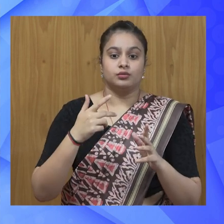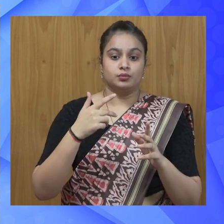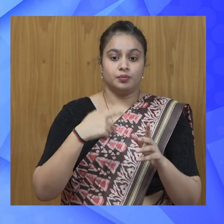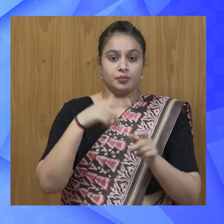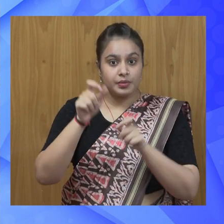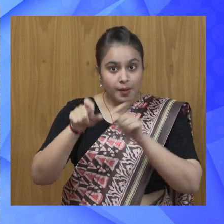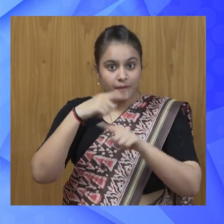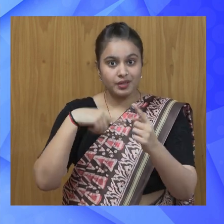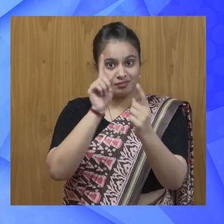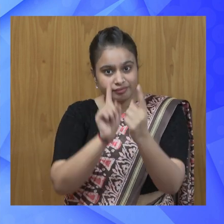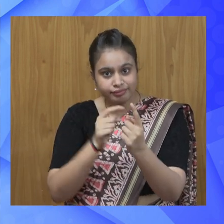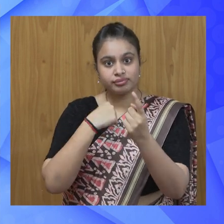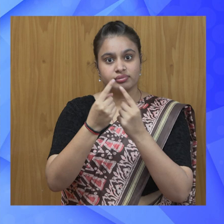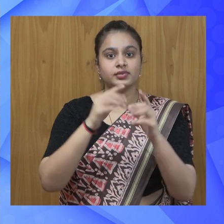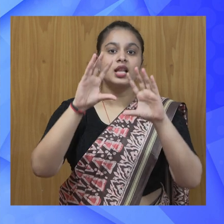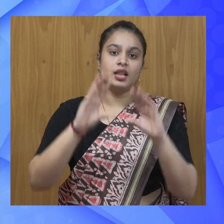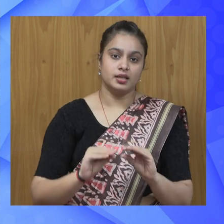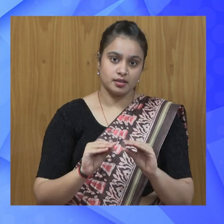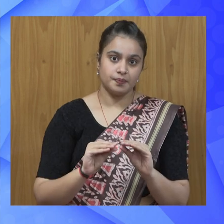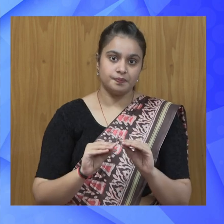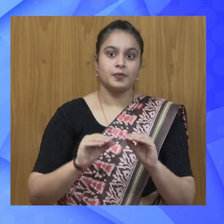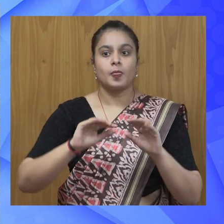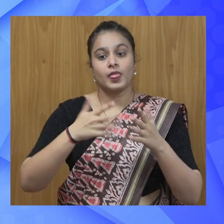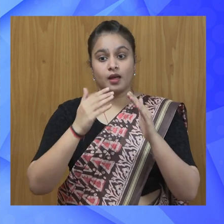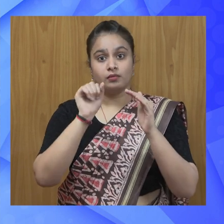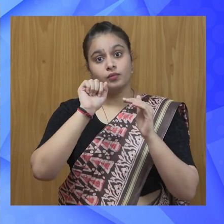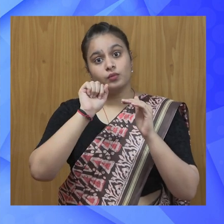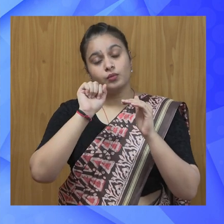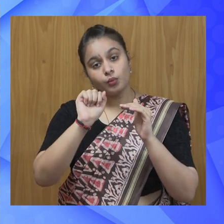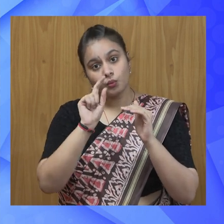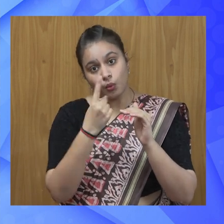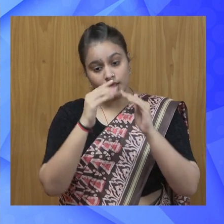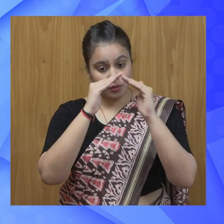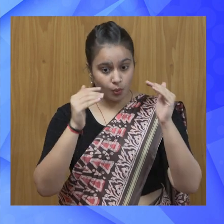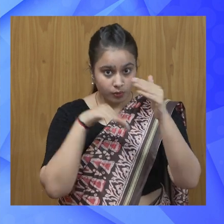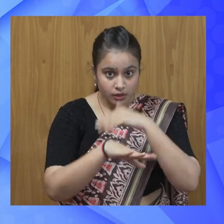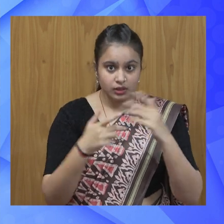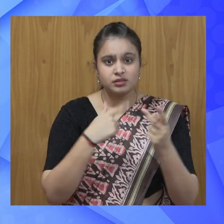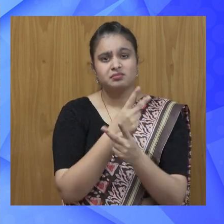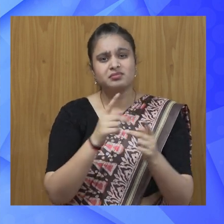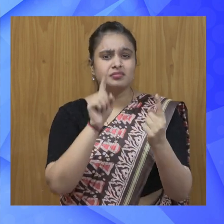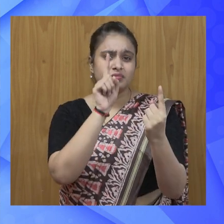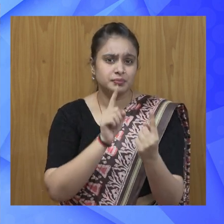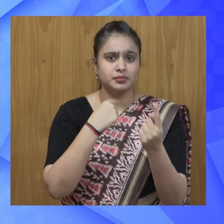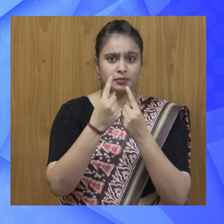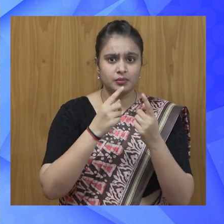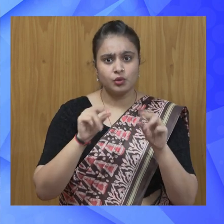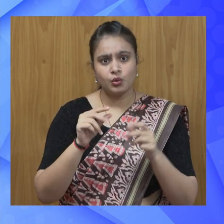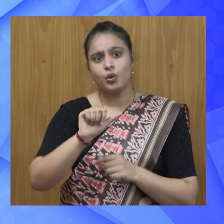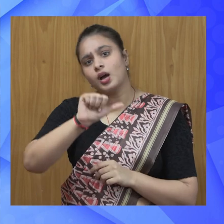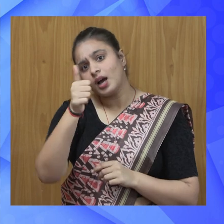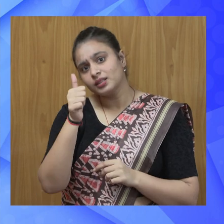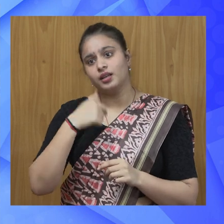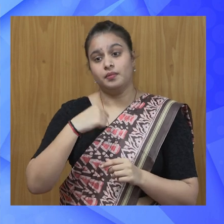है वो बहुत कम हो गया है और एक ही घर के अंदर समाज का तो छोड़ दें, मोहल्ले का छोड़ दें, किसी दूसरे व्यक्ति के अंदर मन